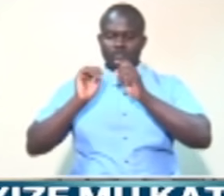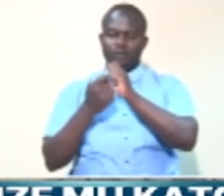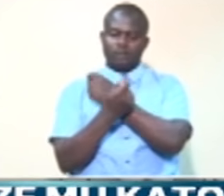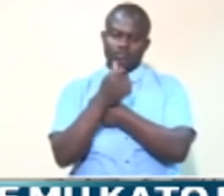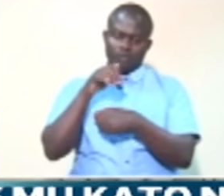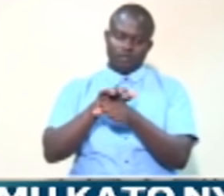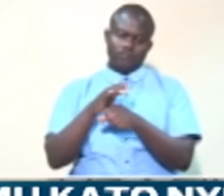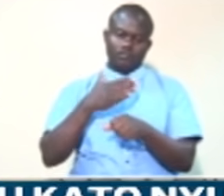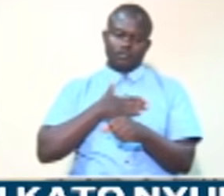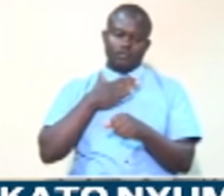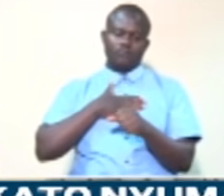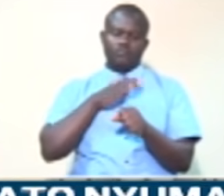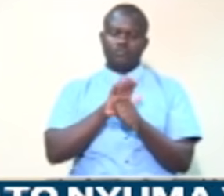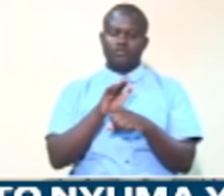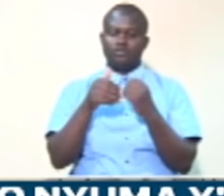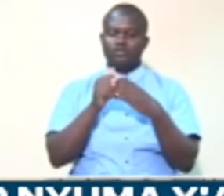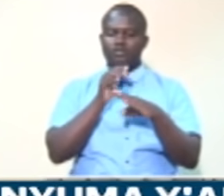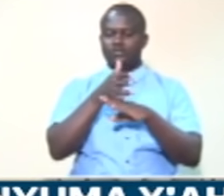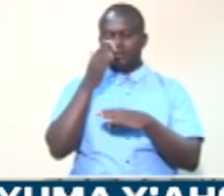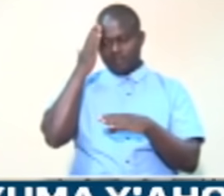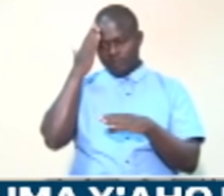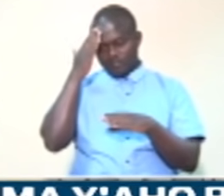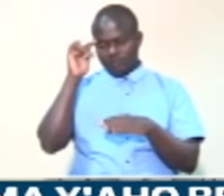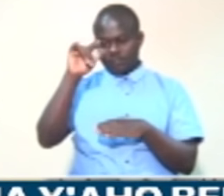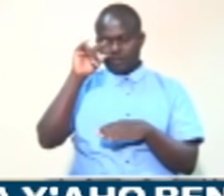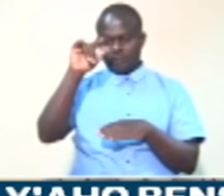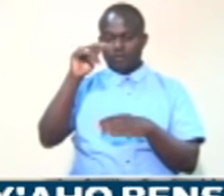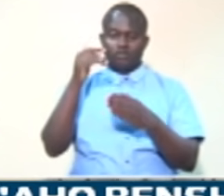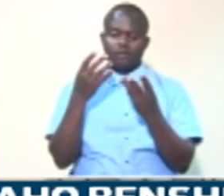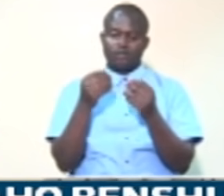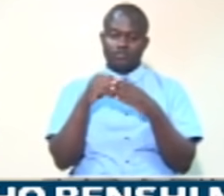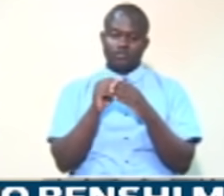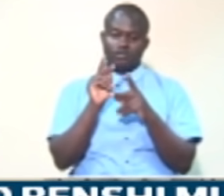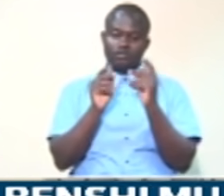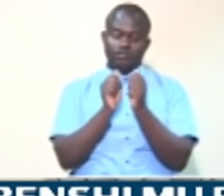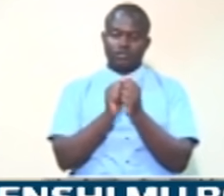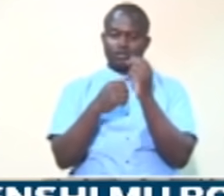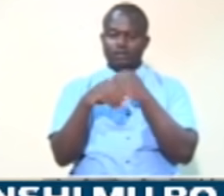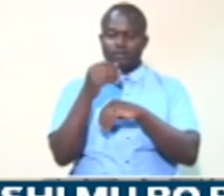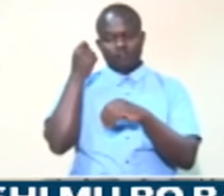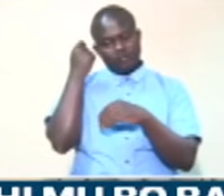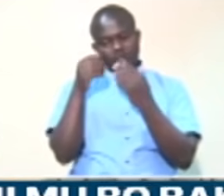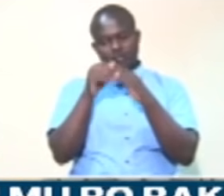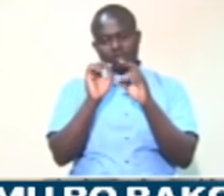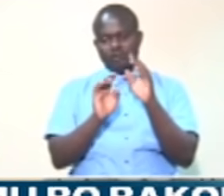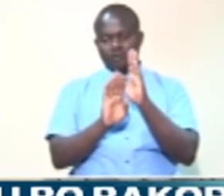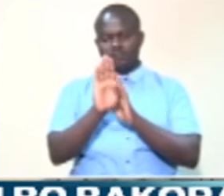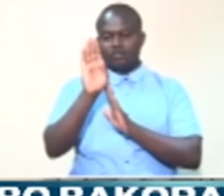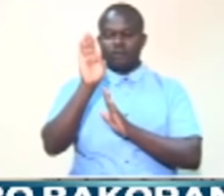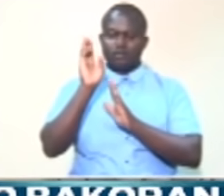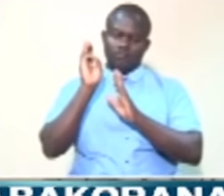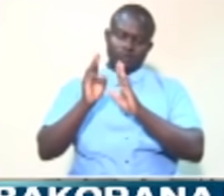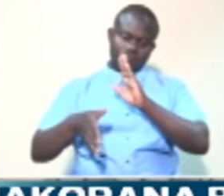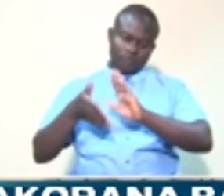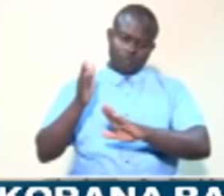cyane? Ni ibyishimo birenze. Muzi ko ubwikorezi bwo mu kirere bworoshya gutwara abantu n'ibicuruzwa. Urumva ko iterambere rizihuta ku